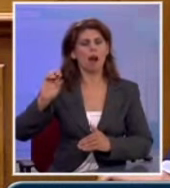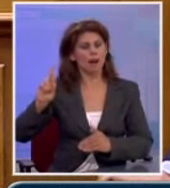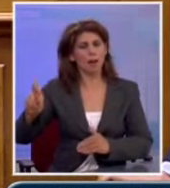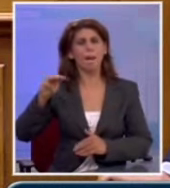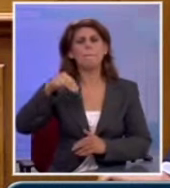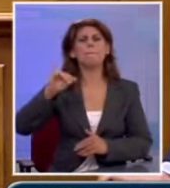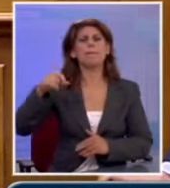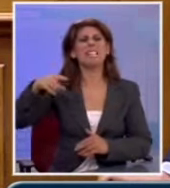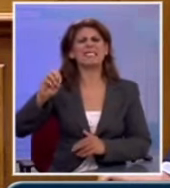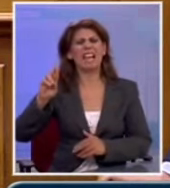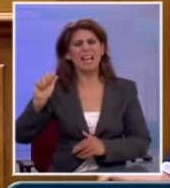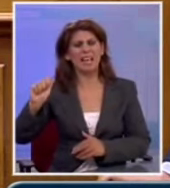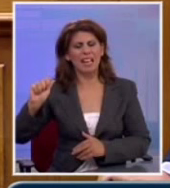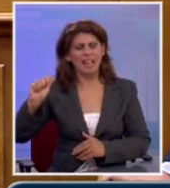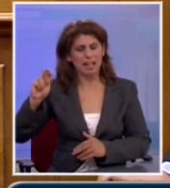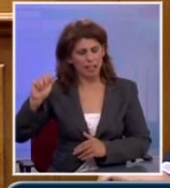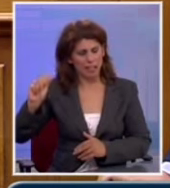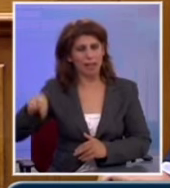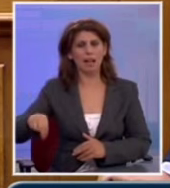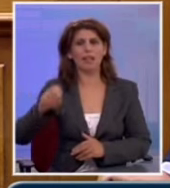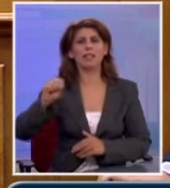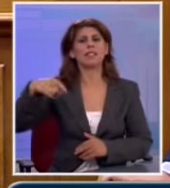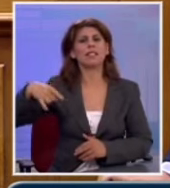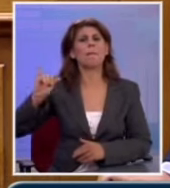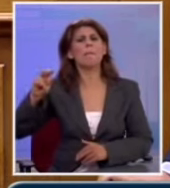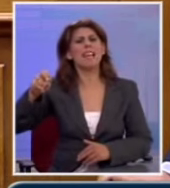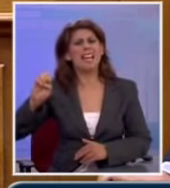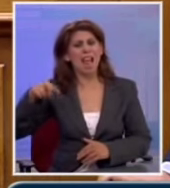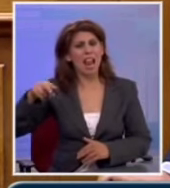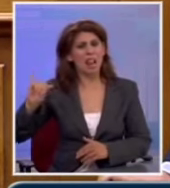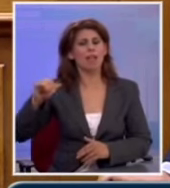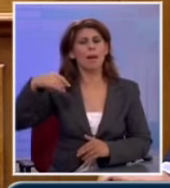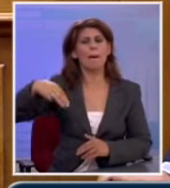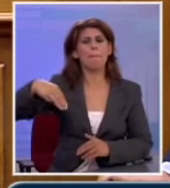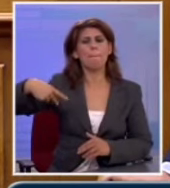ο Μιτεράν, ο Σπινέλι, ο Μπερλιγκουέρ.